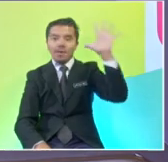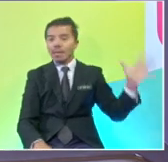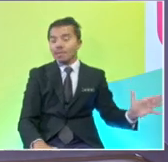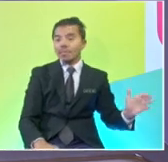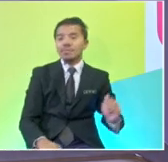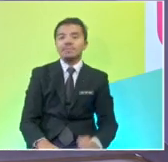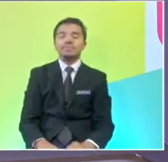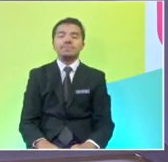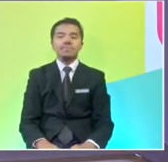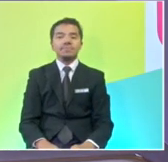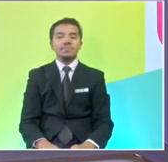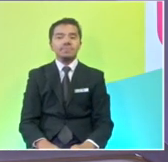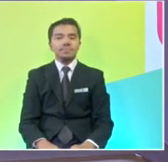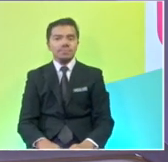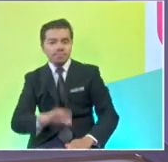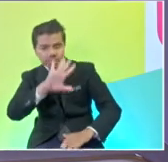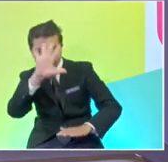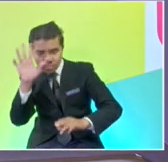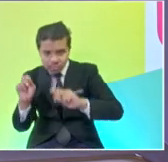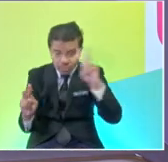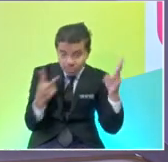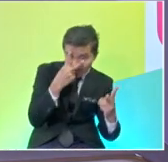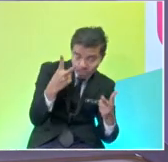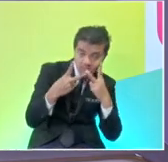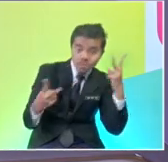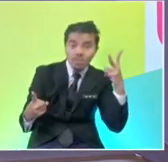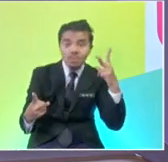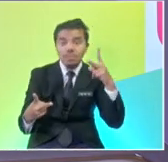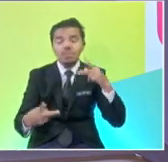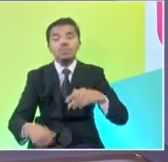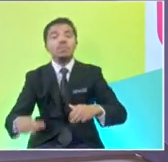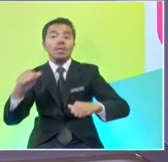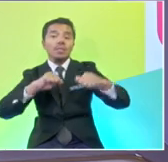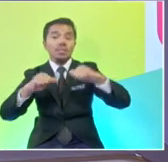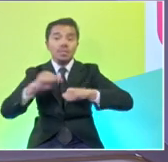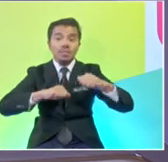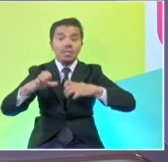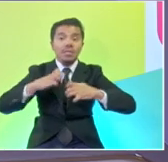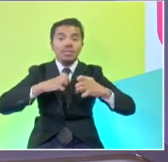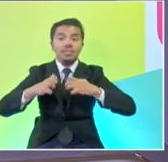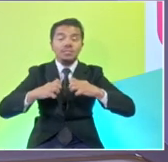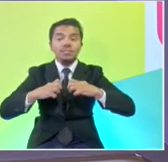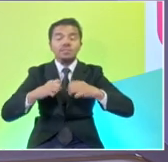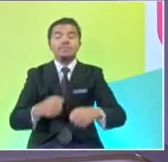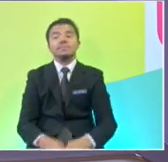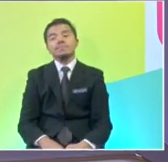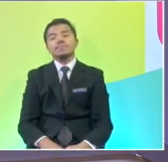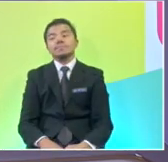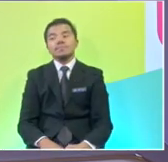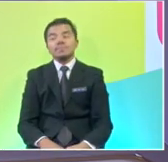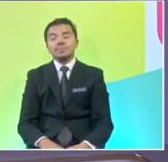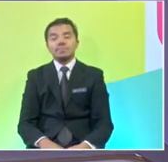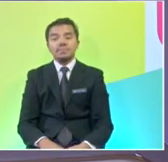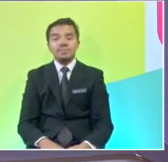hari ini kita telah belajar menaruh ke pelangi dengan melakukan beberapa eksperimen atau uji kaji jadi menurut